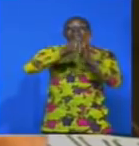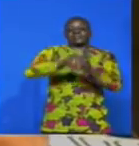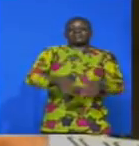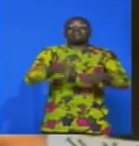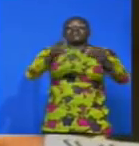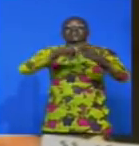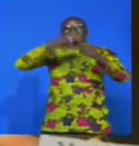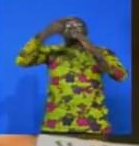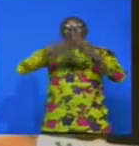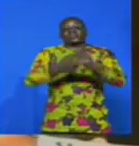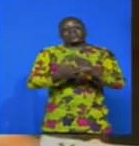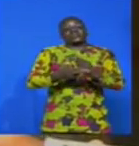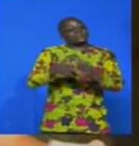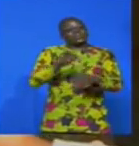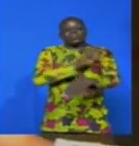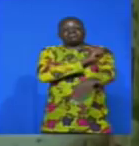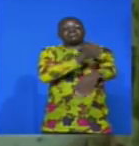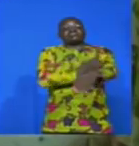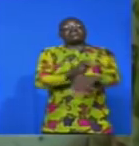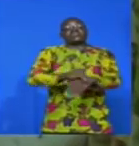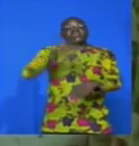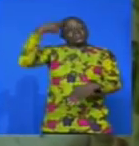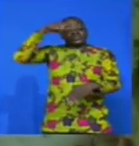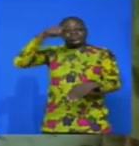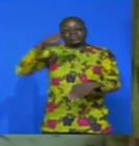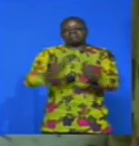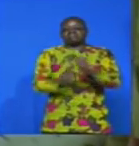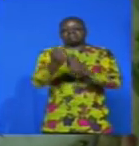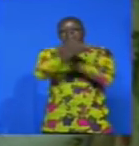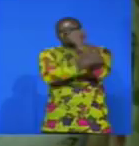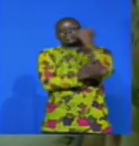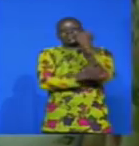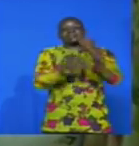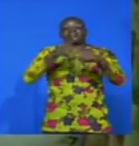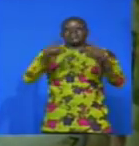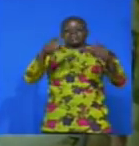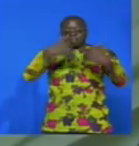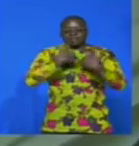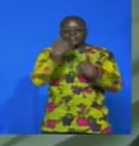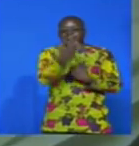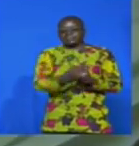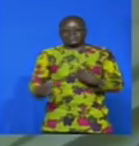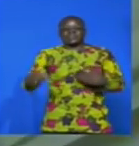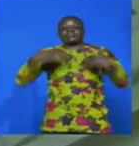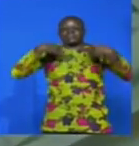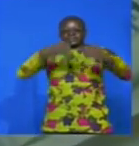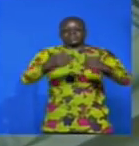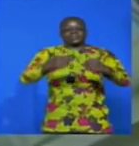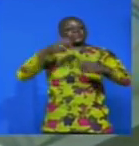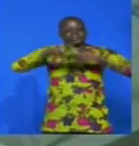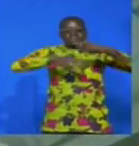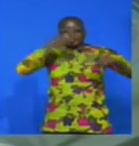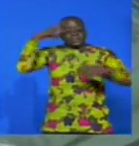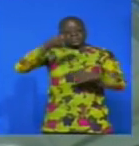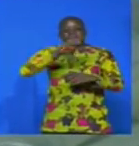résultats aux plus hautes autorités du pays. Désormais nanti de ses équipements sanitaires, le laboratoire mobile de niveau